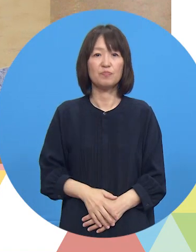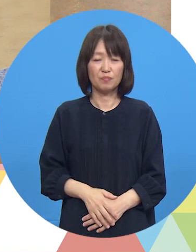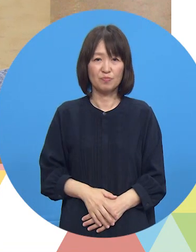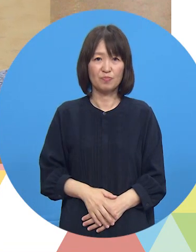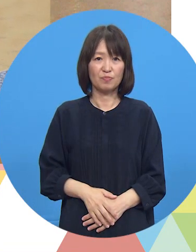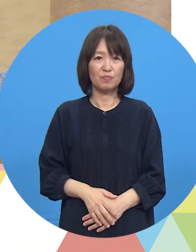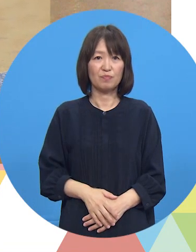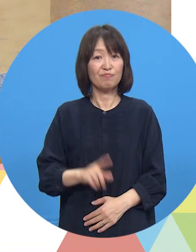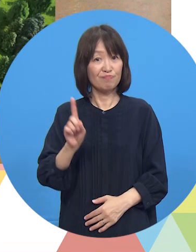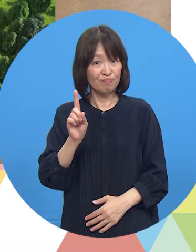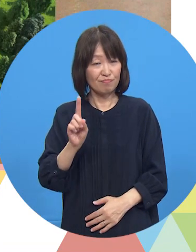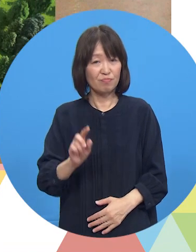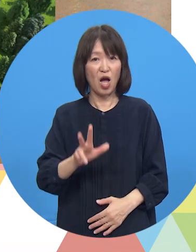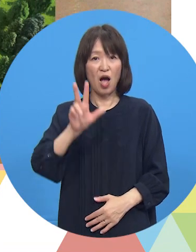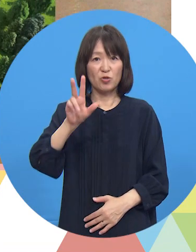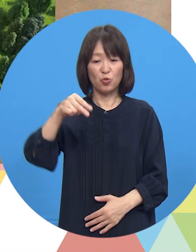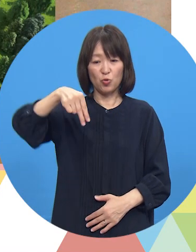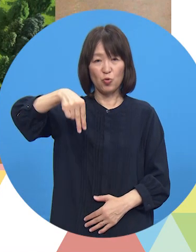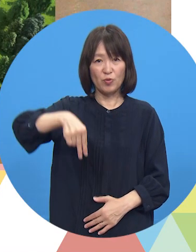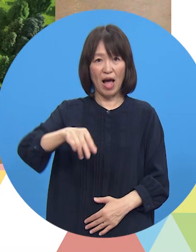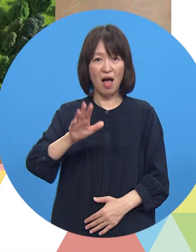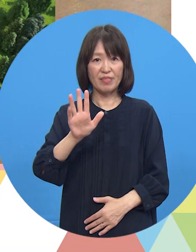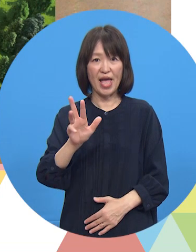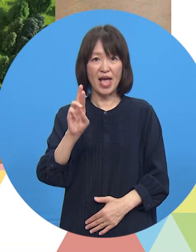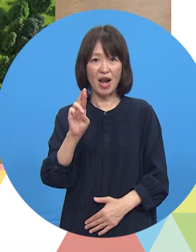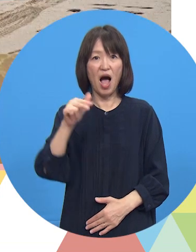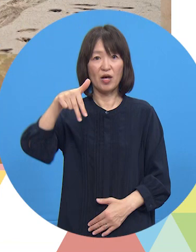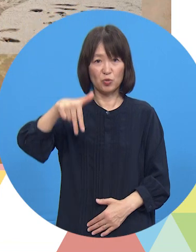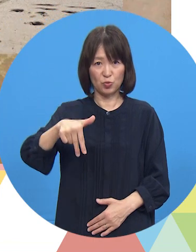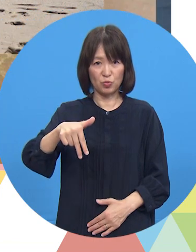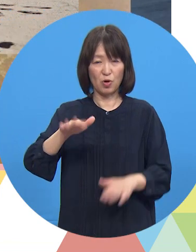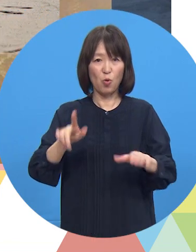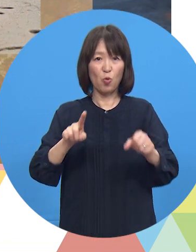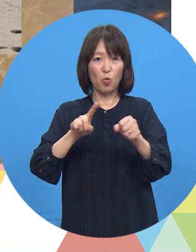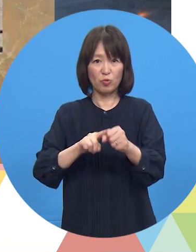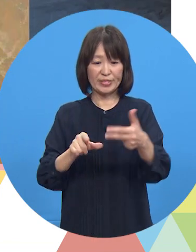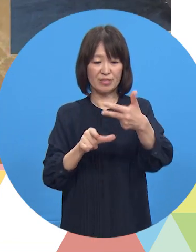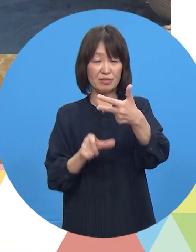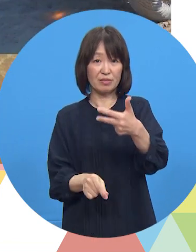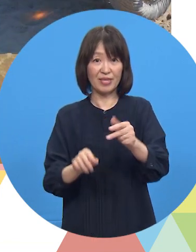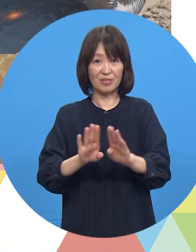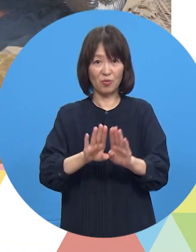月面実証フィールドルナテラスが今年7月にオープンしました。